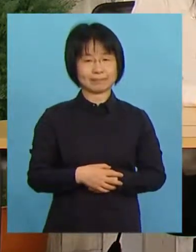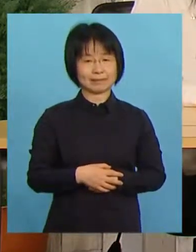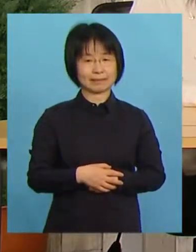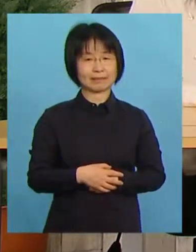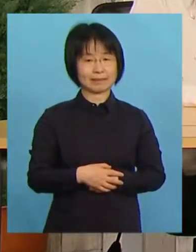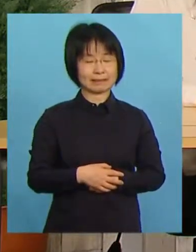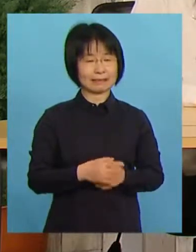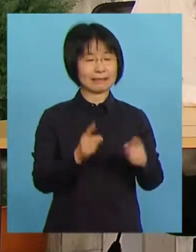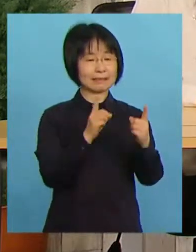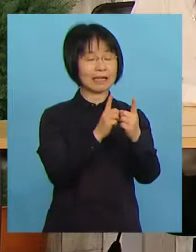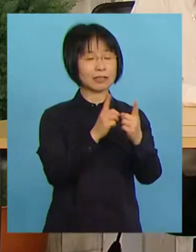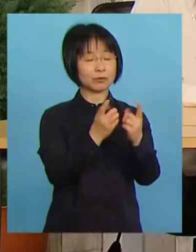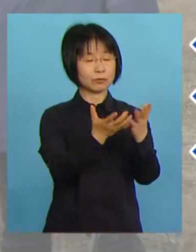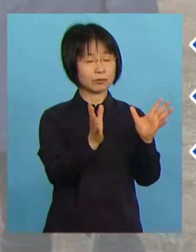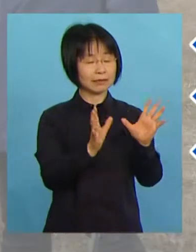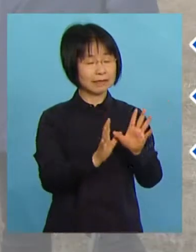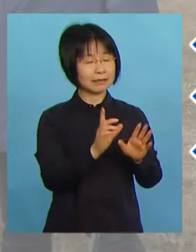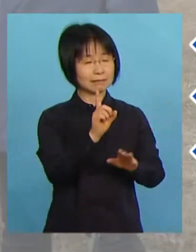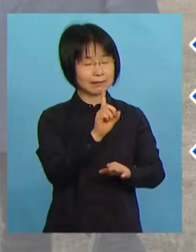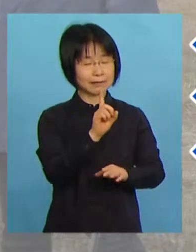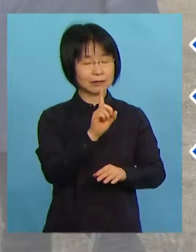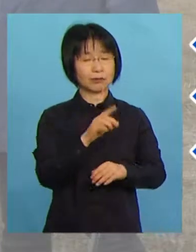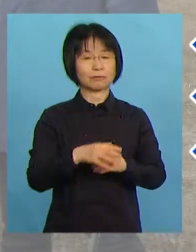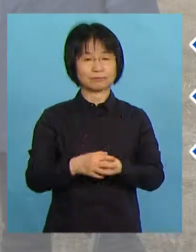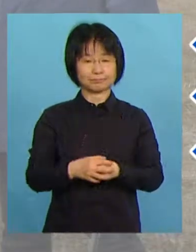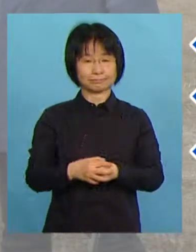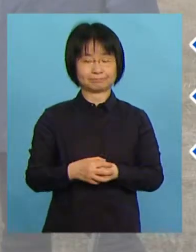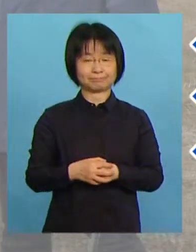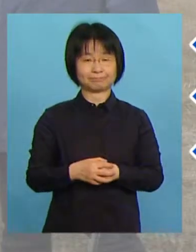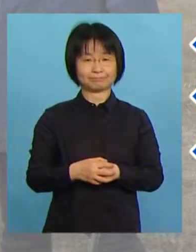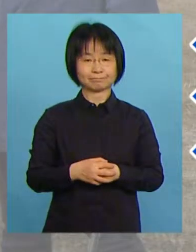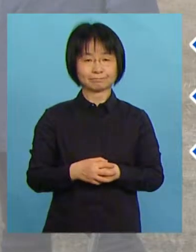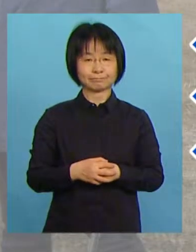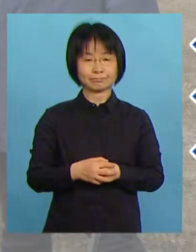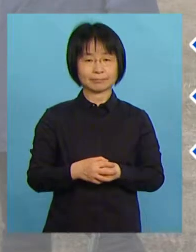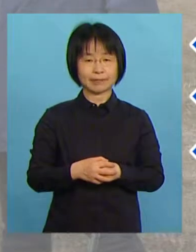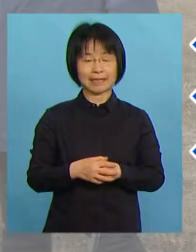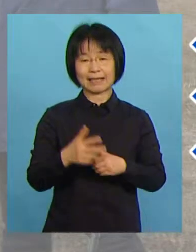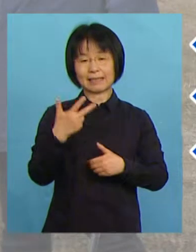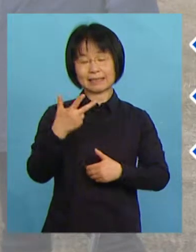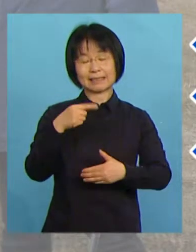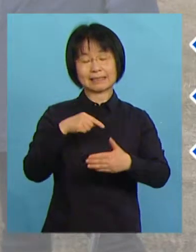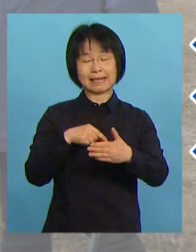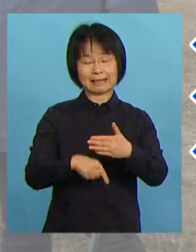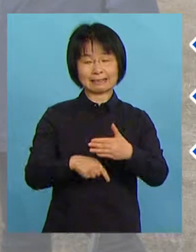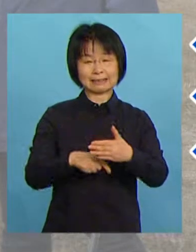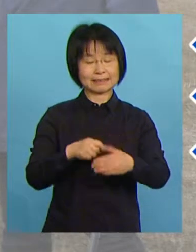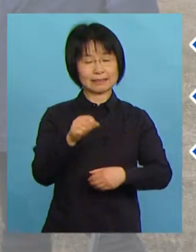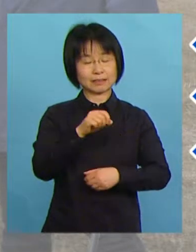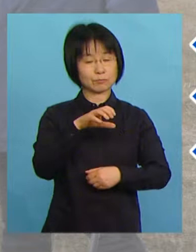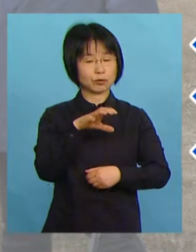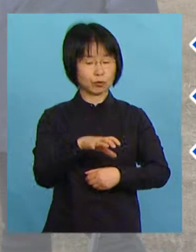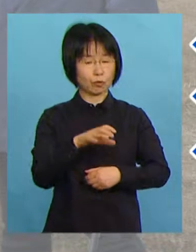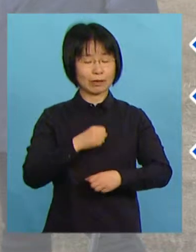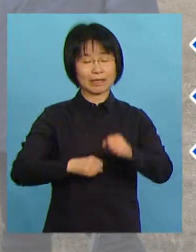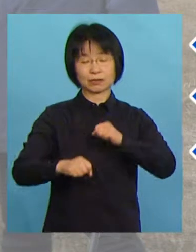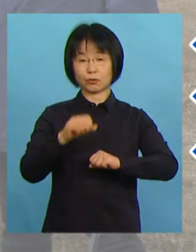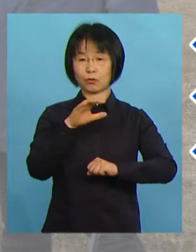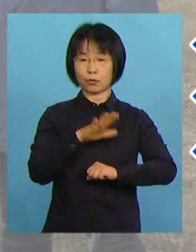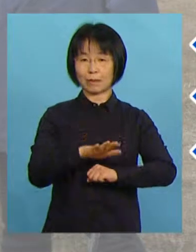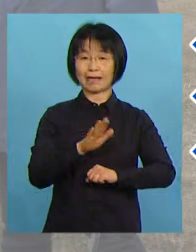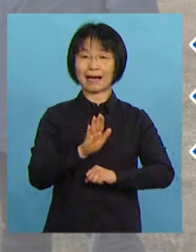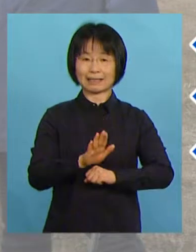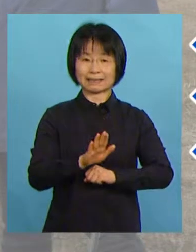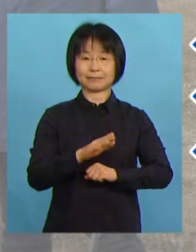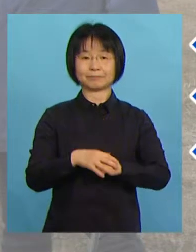体が対象になるんでしょうか。 はい、補助の対象となるのは市内に主たる事務所または活動拠点を置